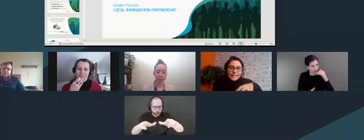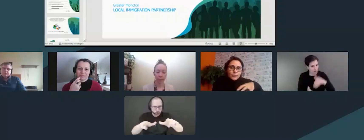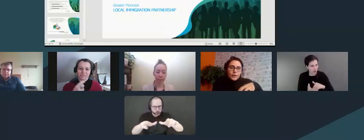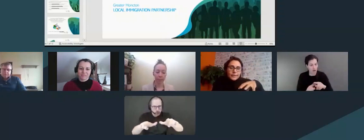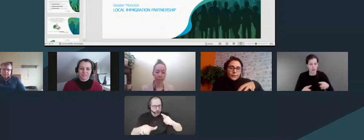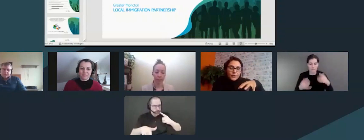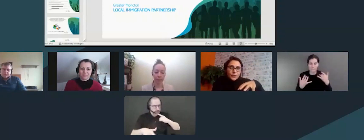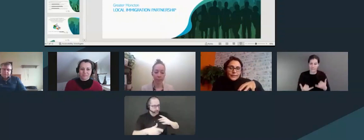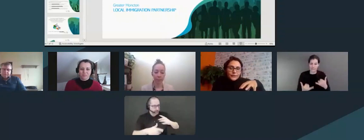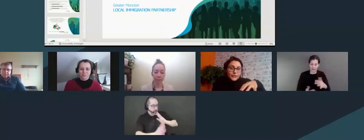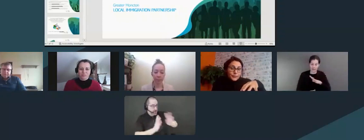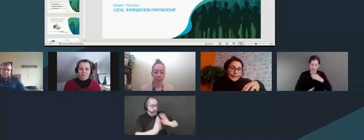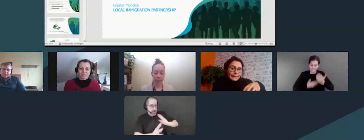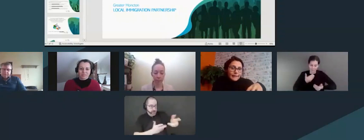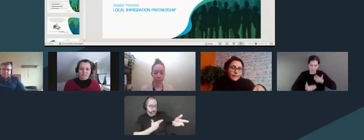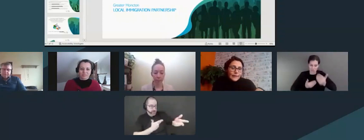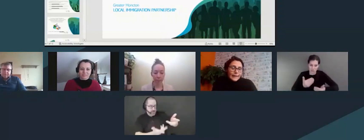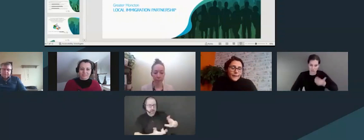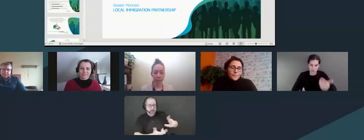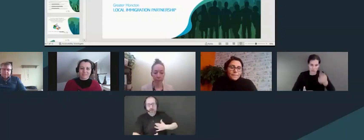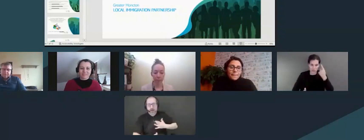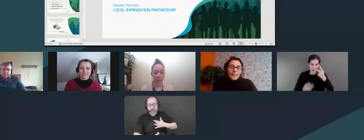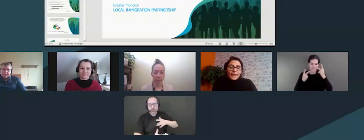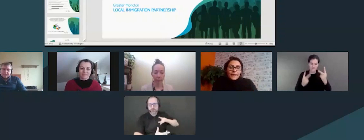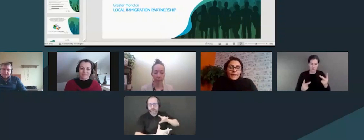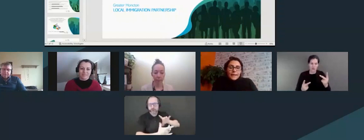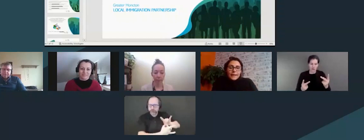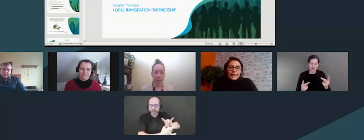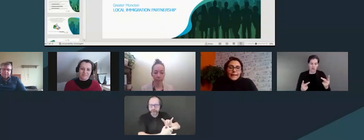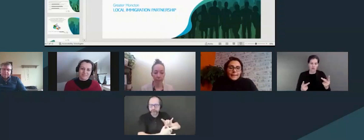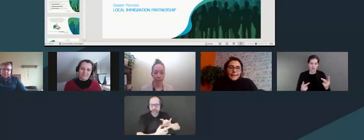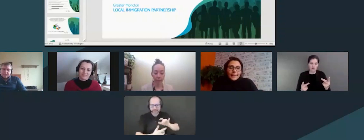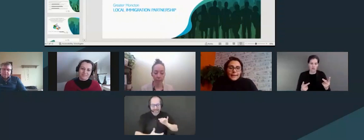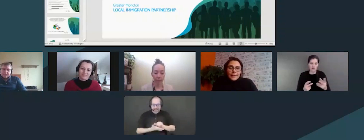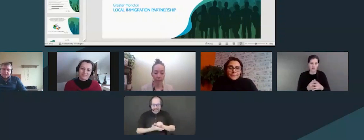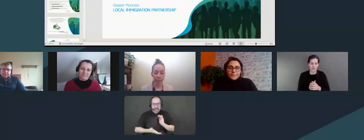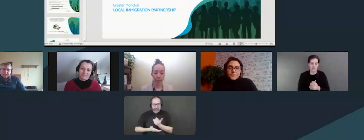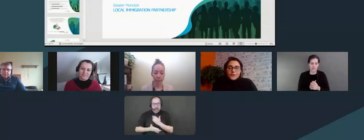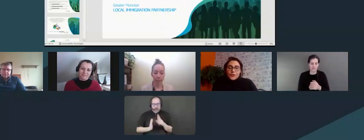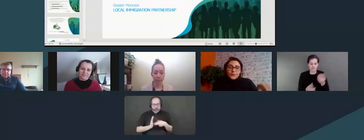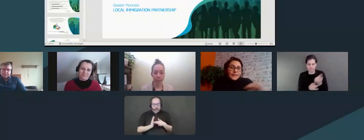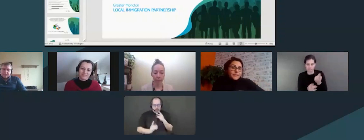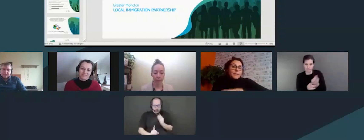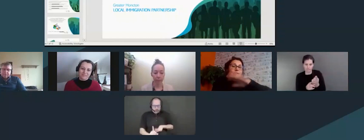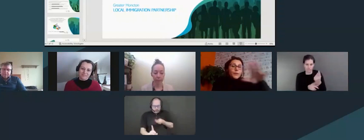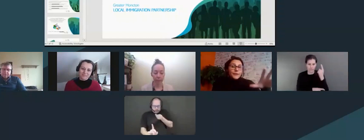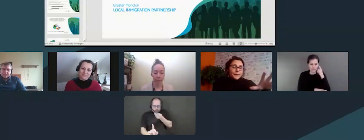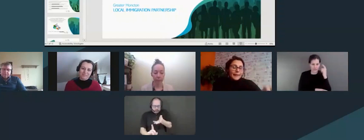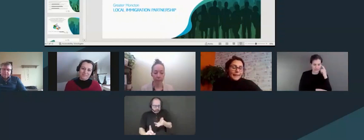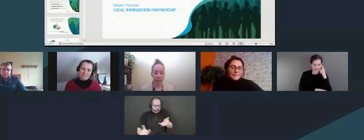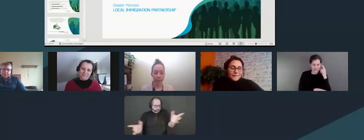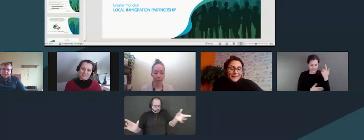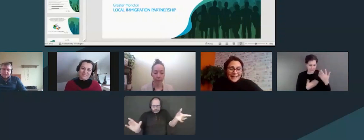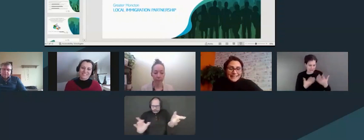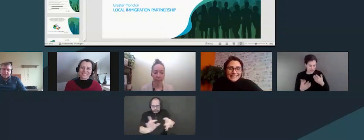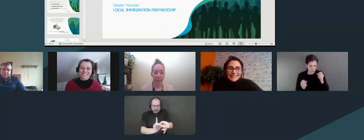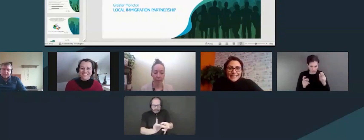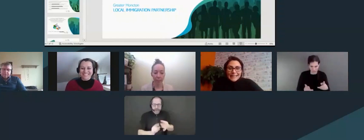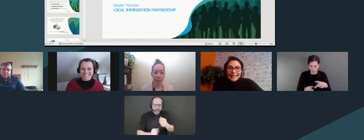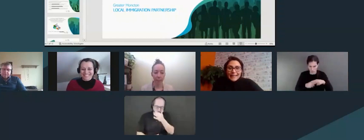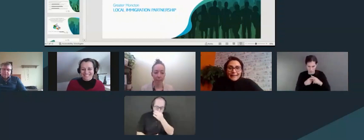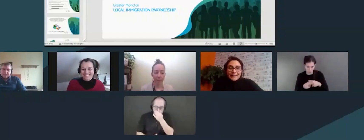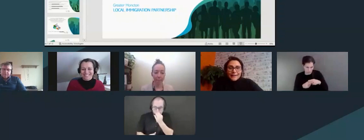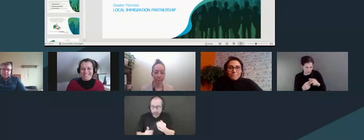Et donc voilà où on en est présentement. Donc voilà, en général, l'idée.